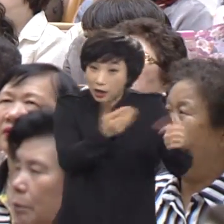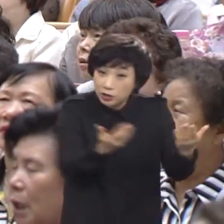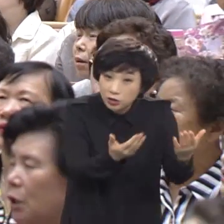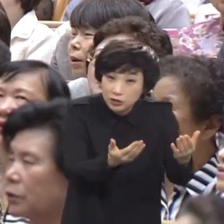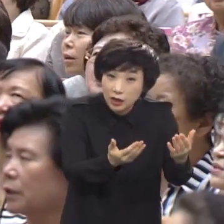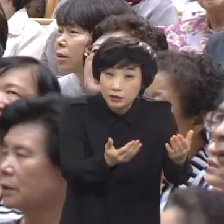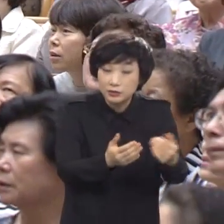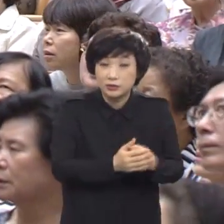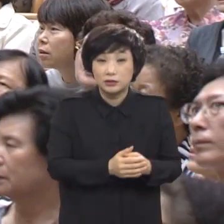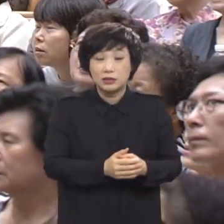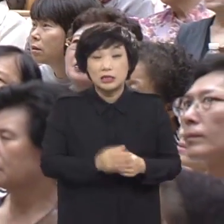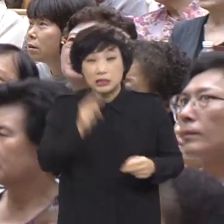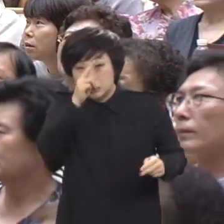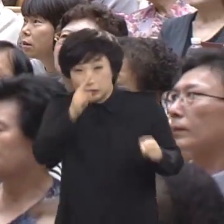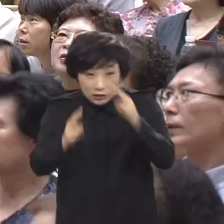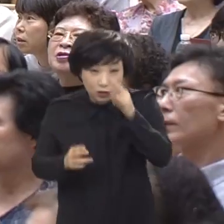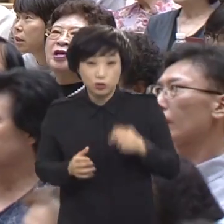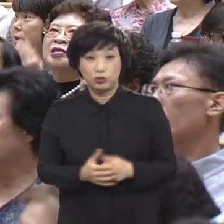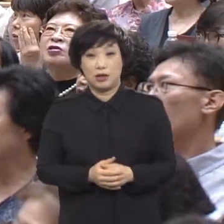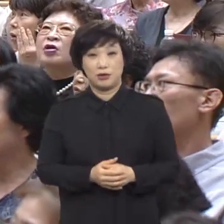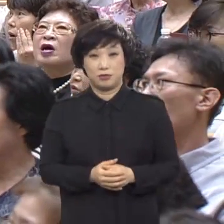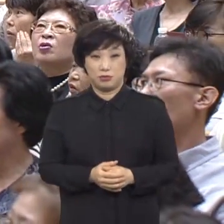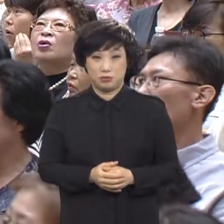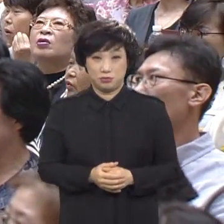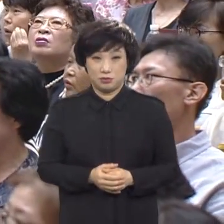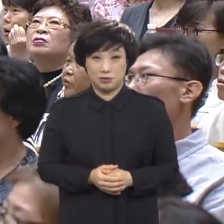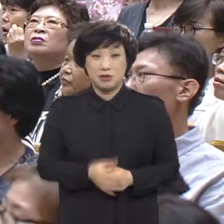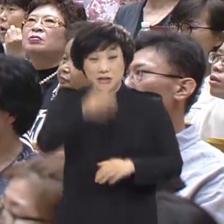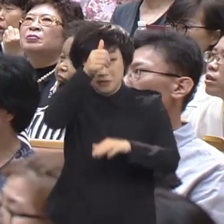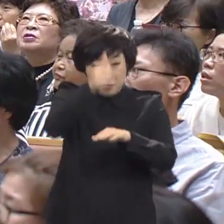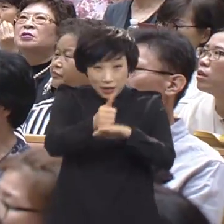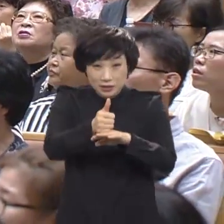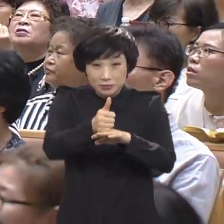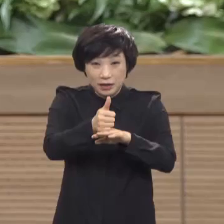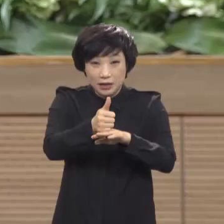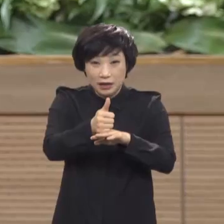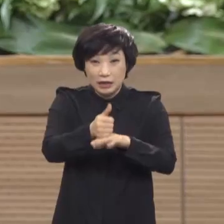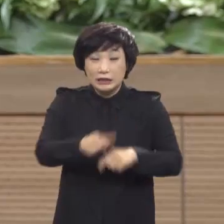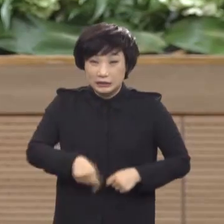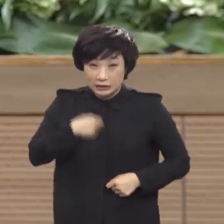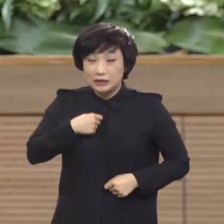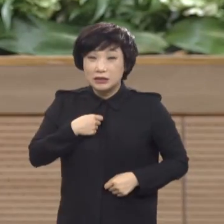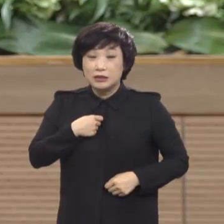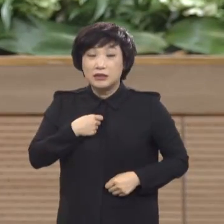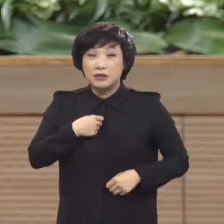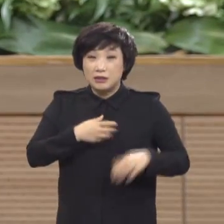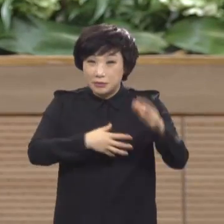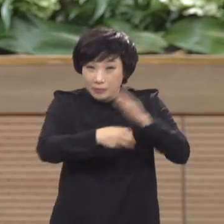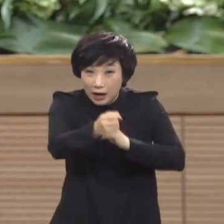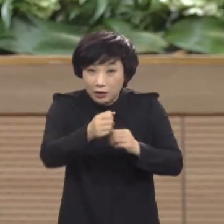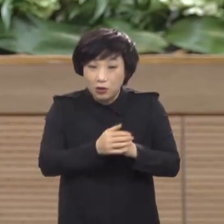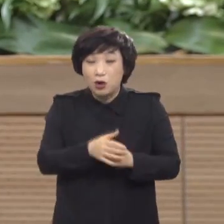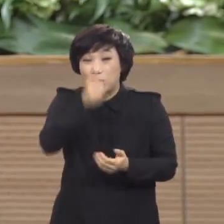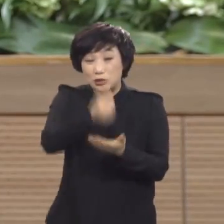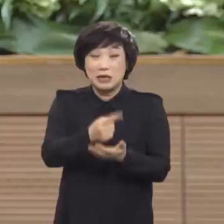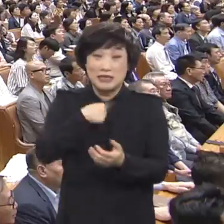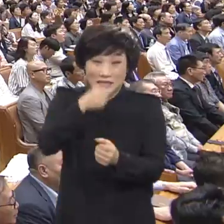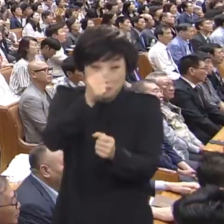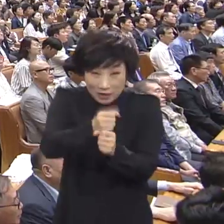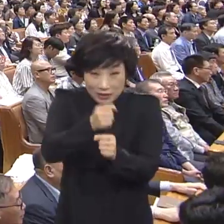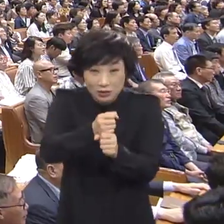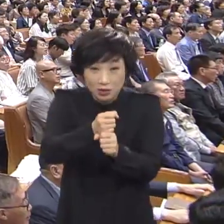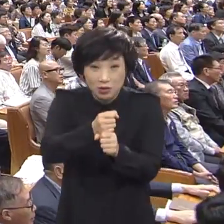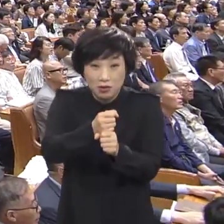역사는 시기 질투하고 기어이 의를 파괴하고 죄짓게